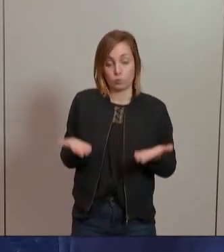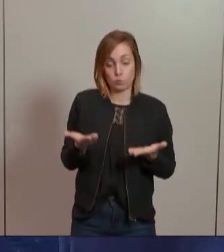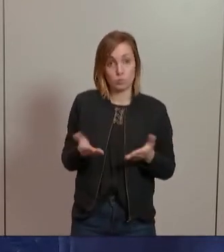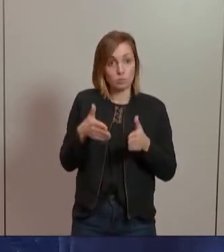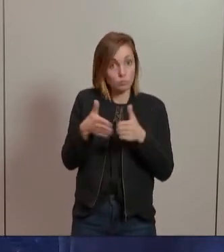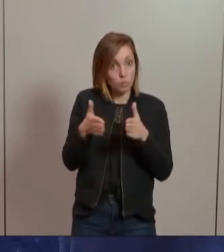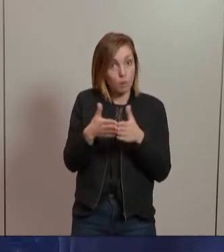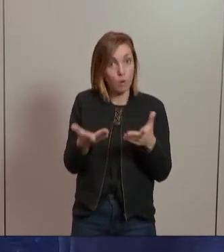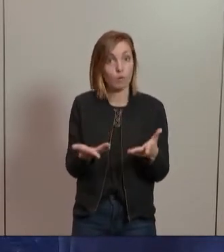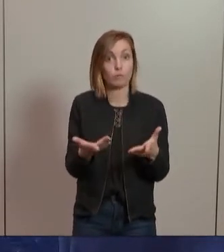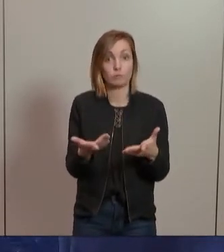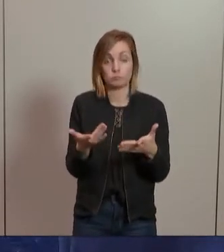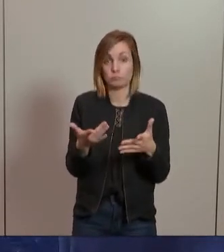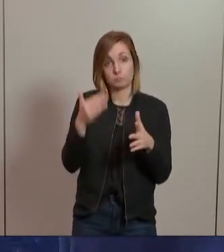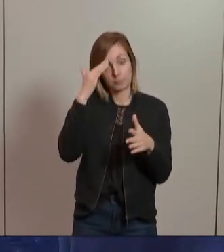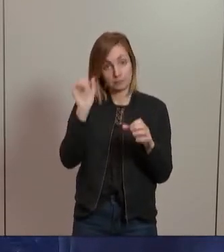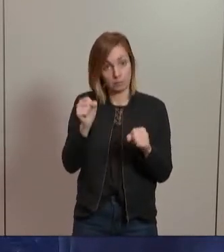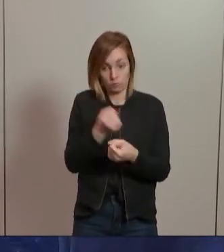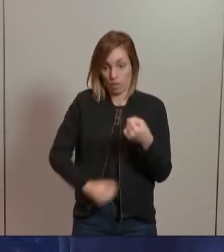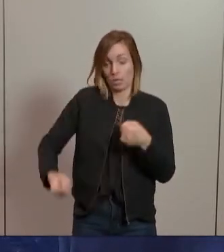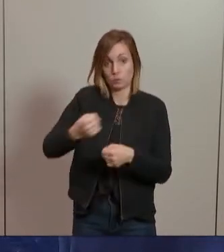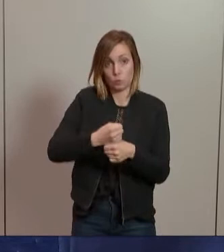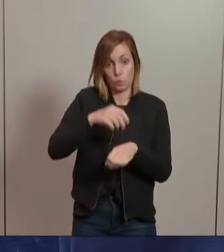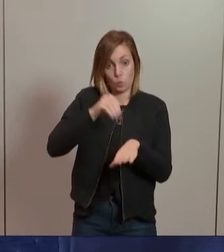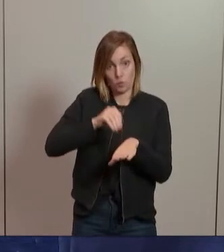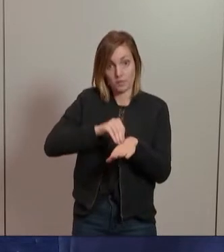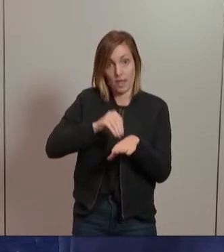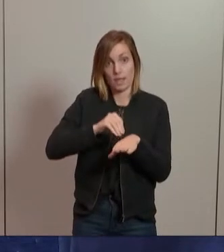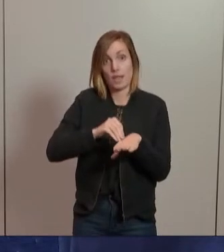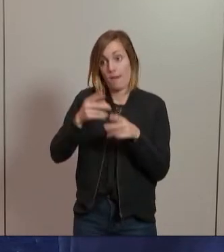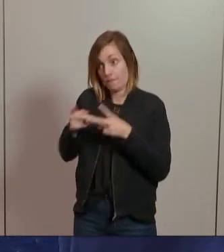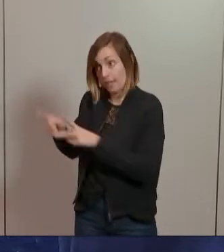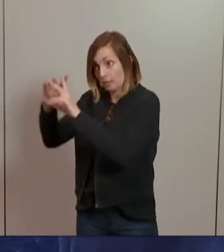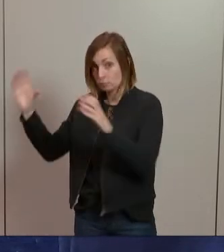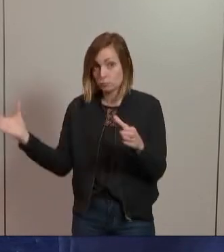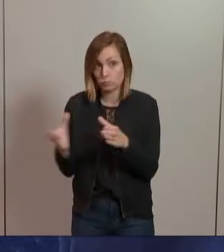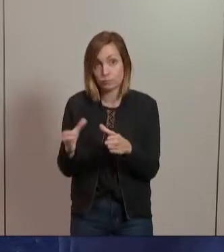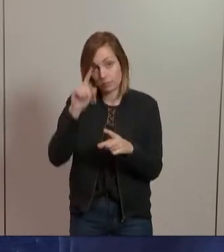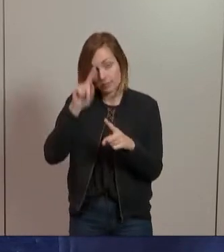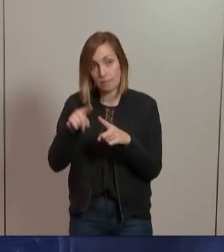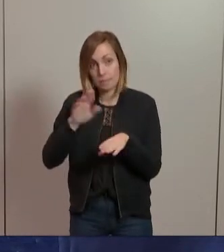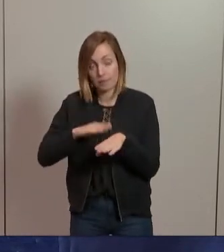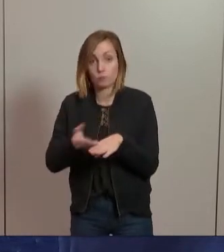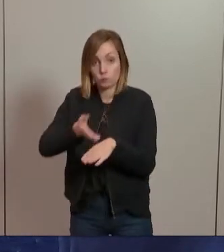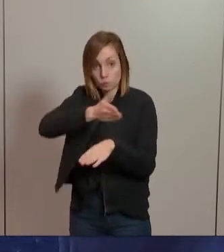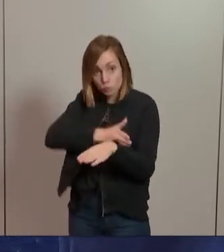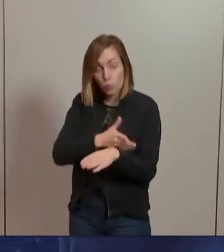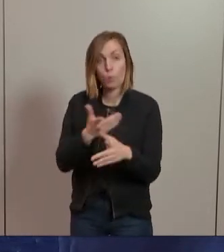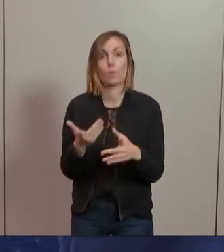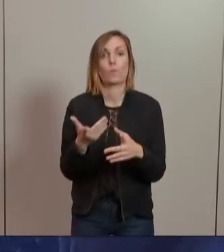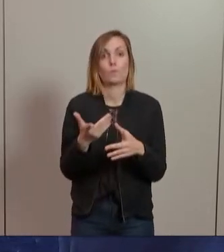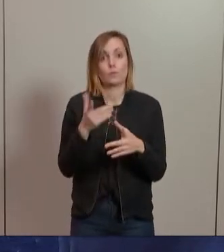vous prononcer sur le principe de création du conseil intercommunal de sécurité et de prévention de la délinquance de Nantes